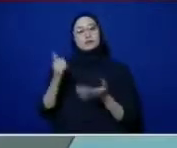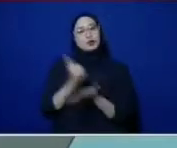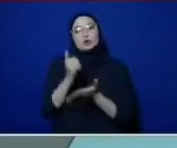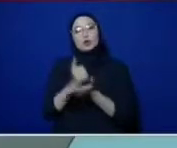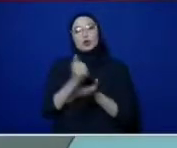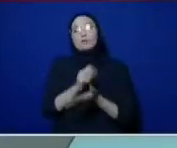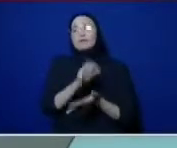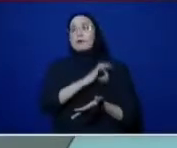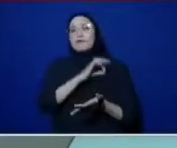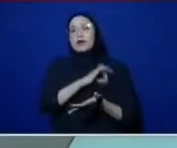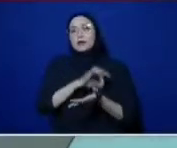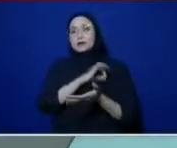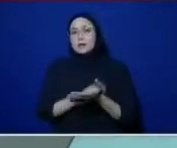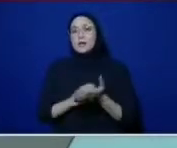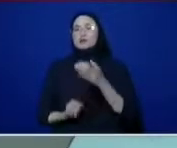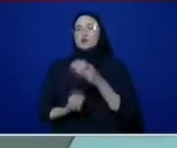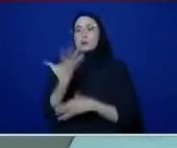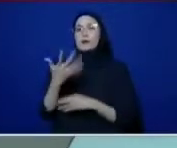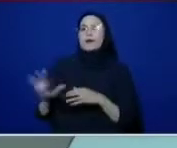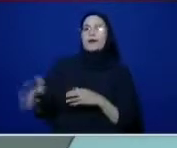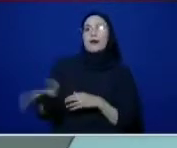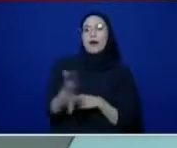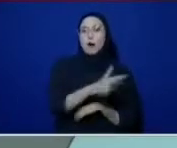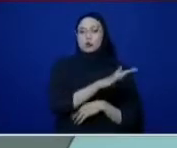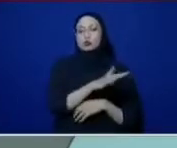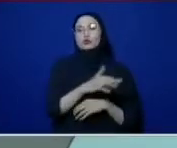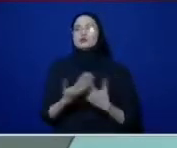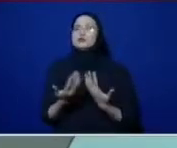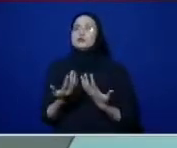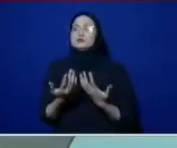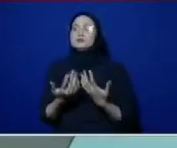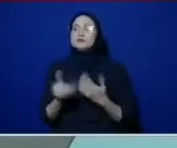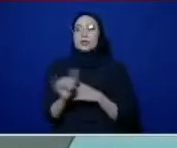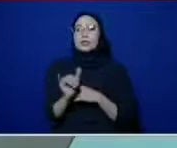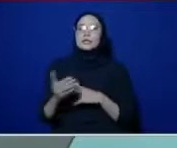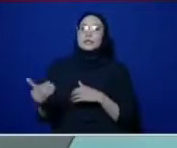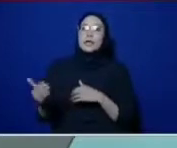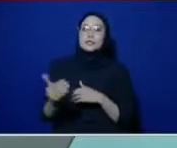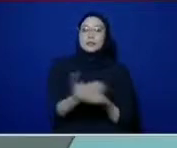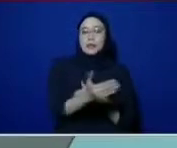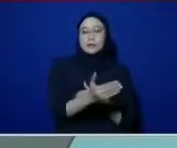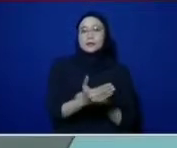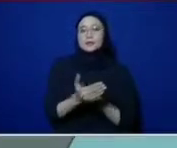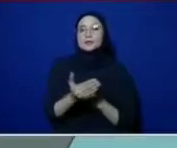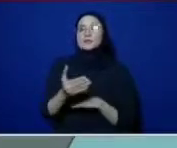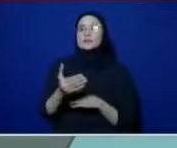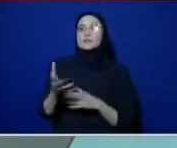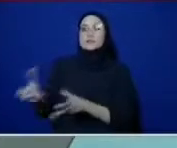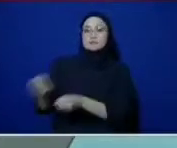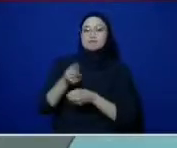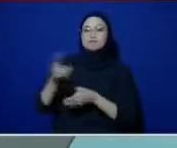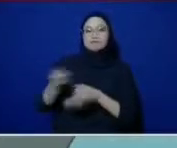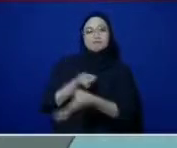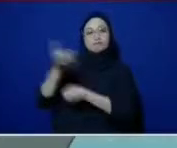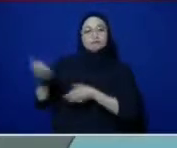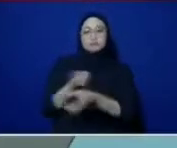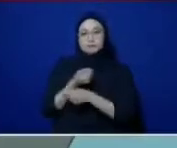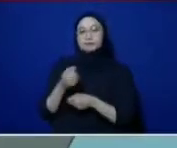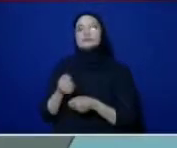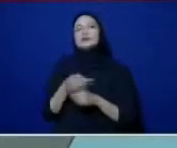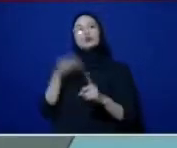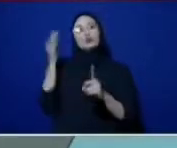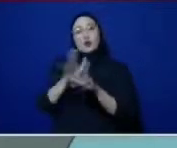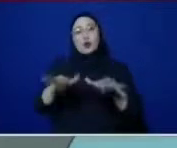memanfaatkan sumber daya alam laut kita, terutama ikan-ikan, agar mereka bisa lebih sejahtera. Selain